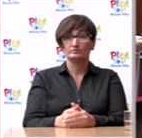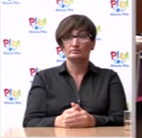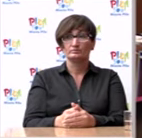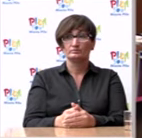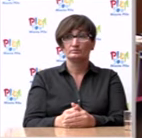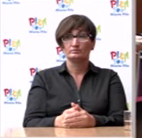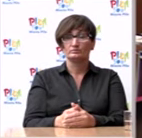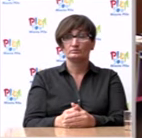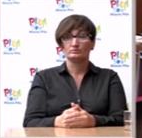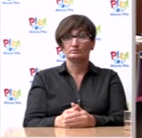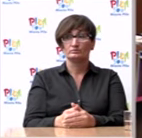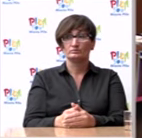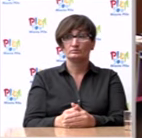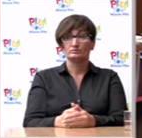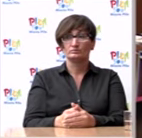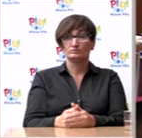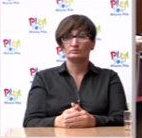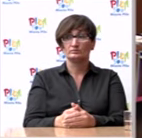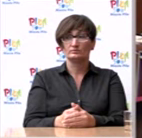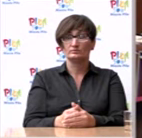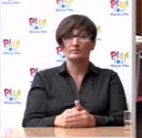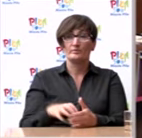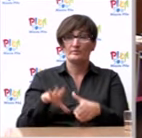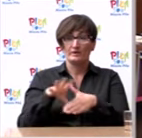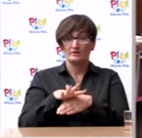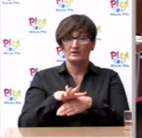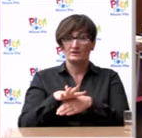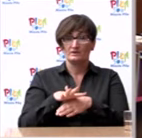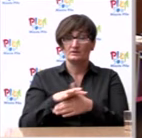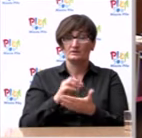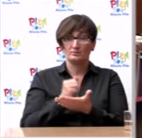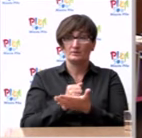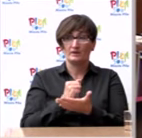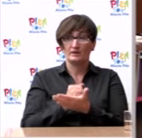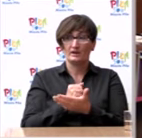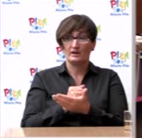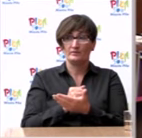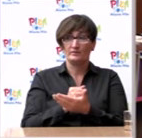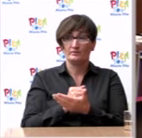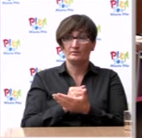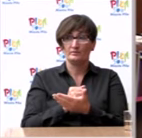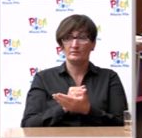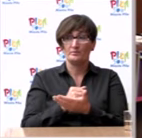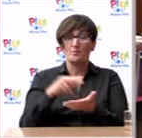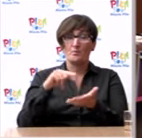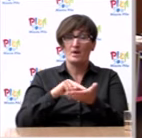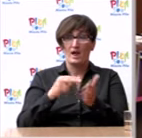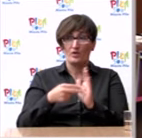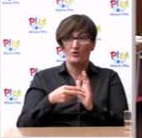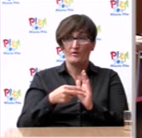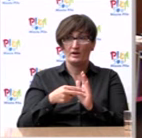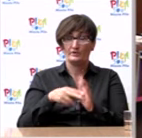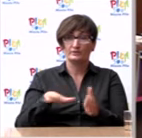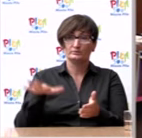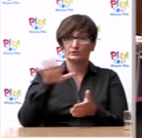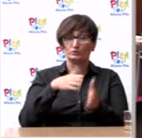w sprawie miejscowego planu zagospodarowania przestrzennego miasta Piły w rejonie